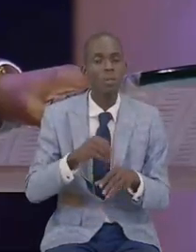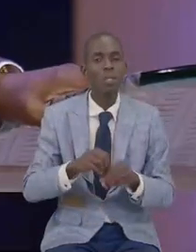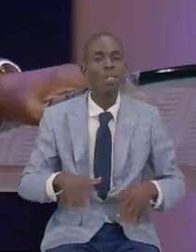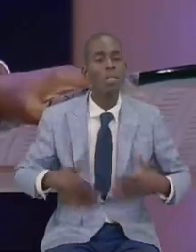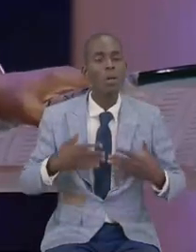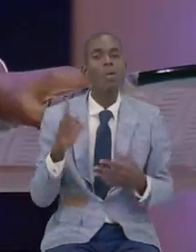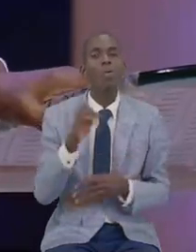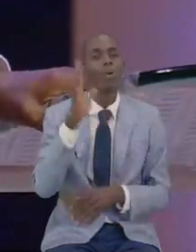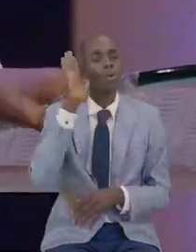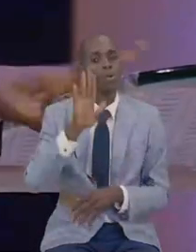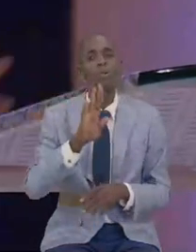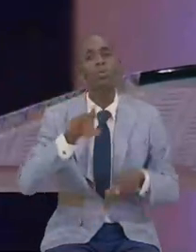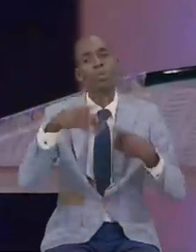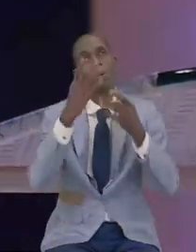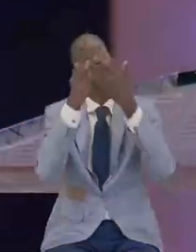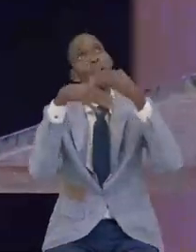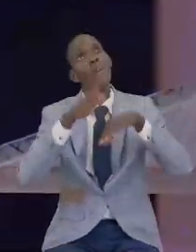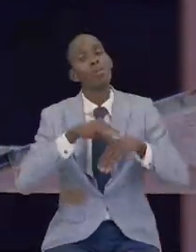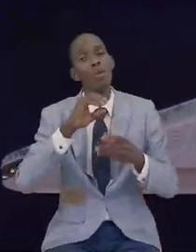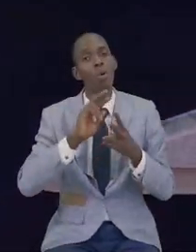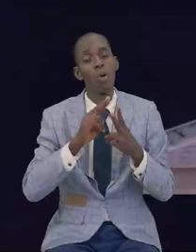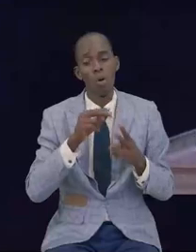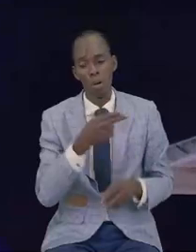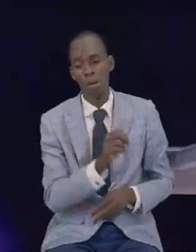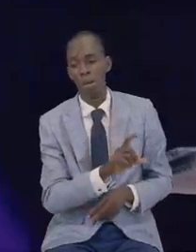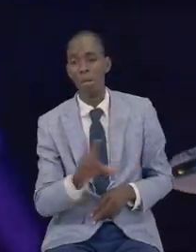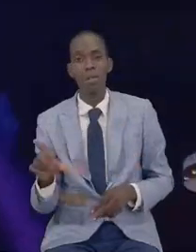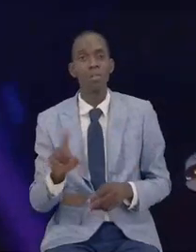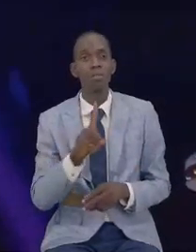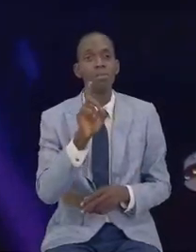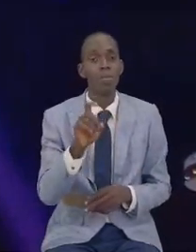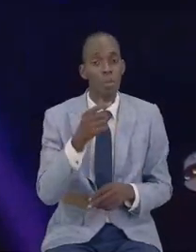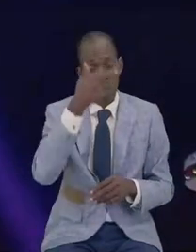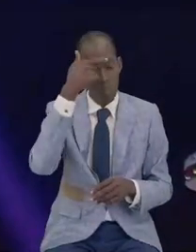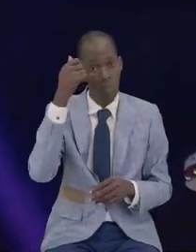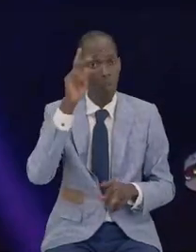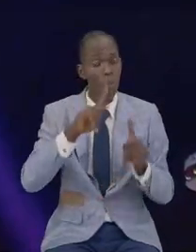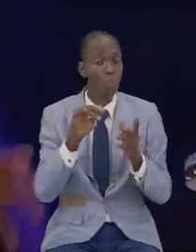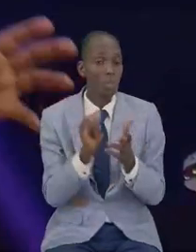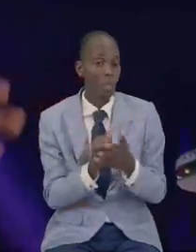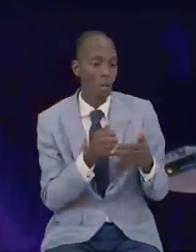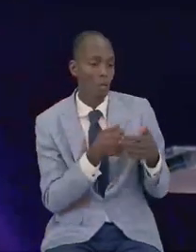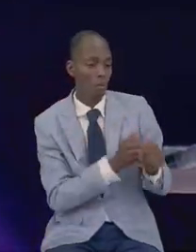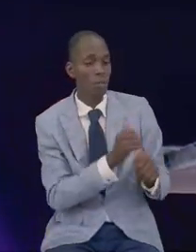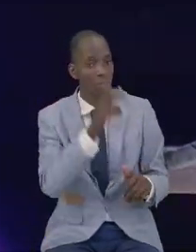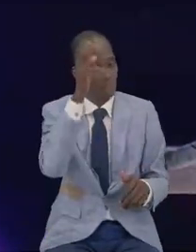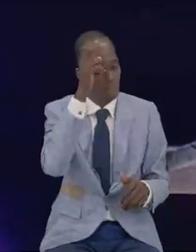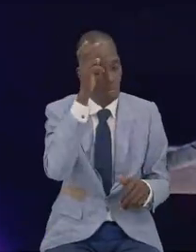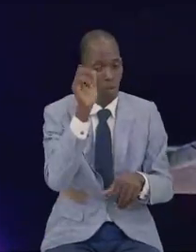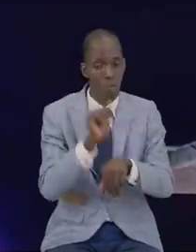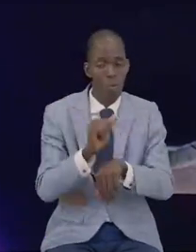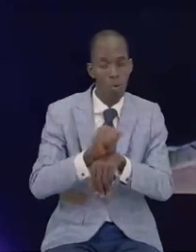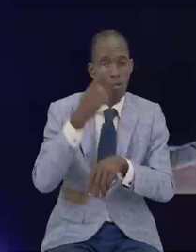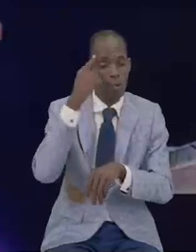vas-tu passer l'éternité? Parce que les gens qui suivent Satan, les gens qui travaillent pour le diable, les gens qui